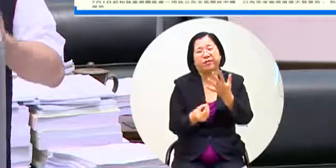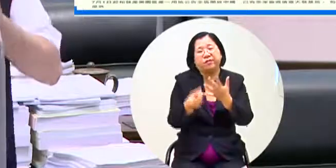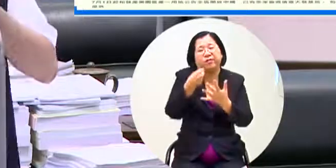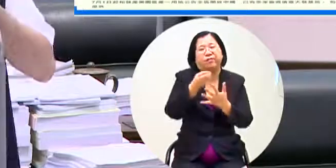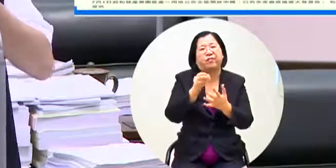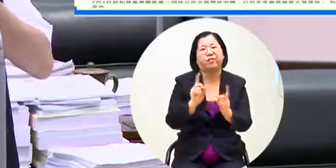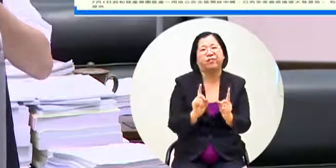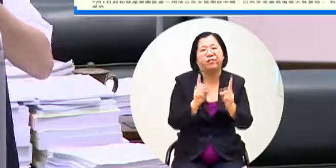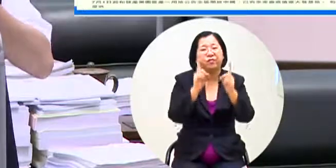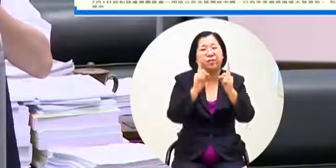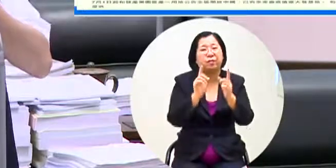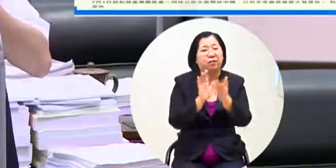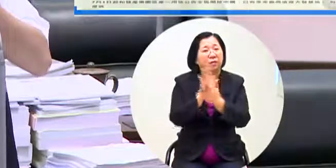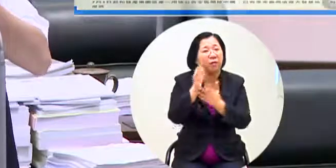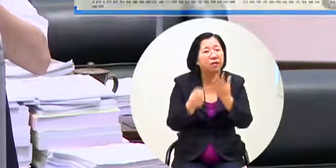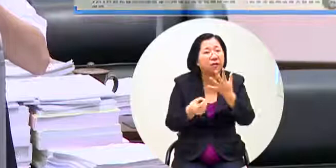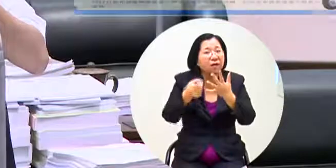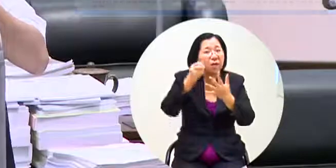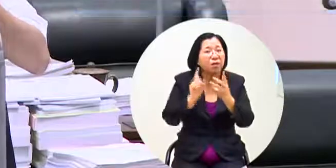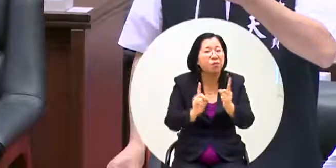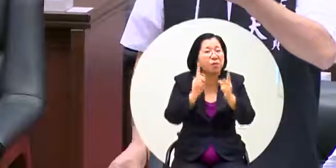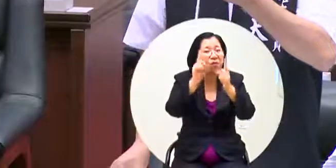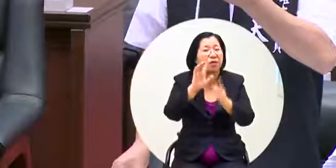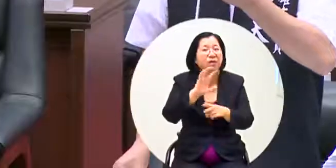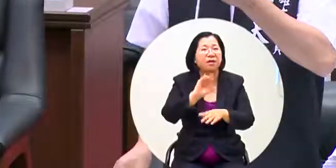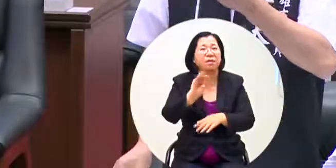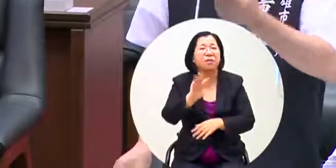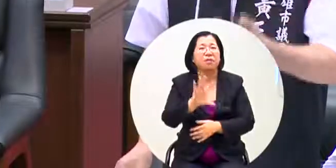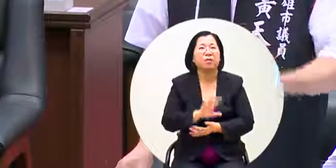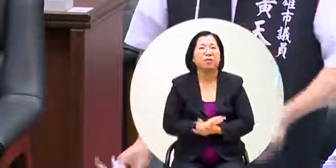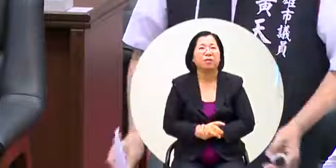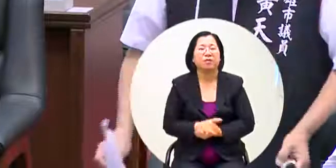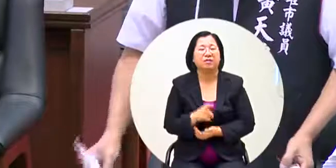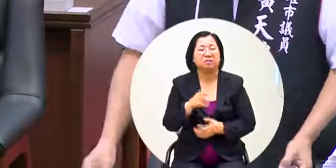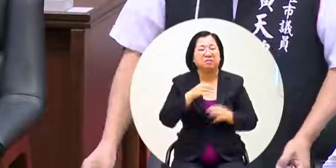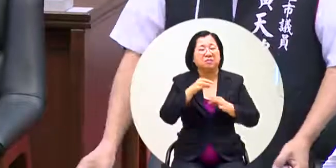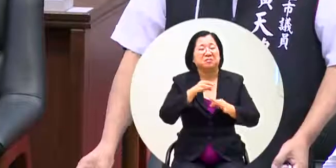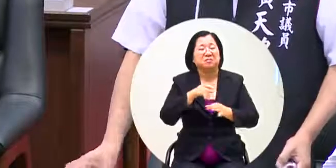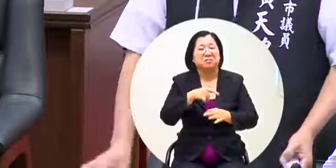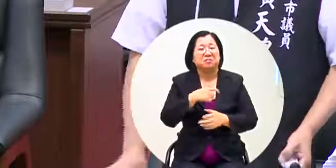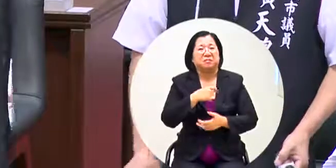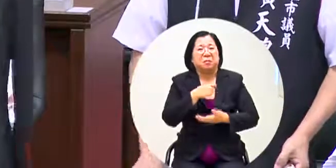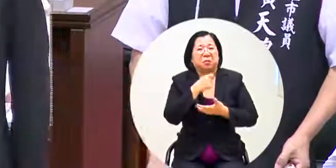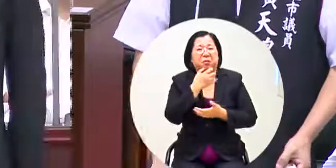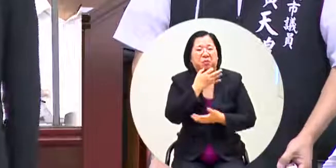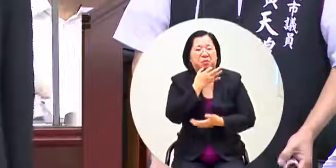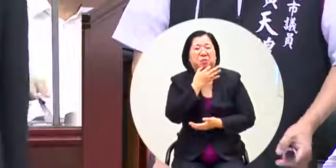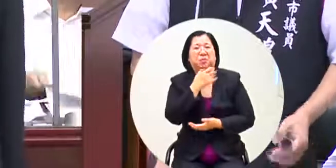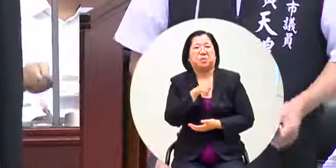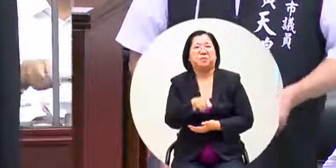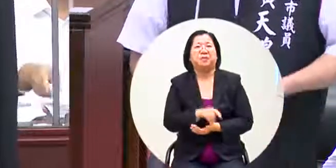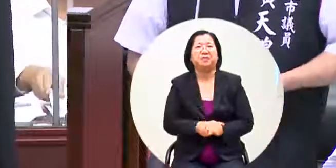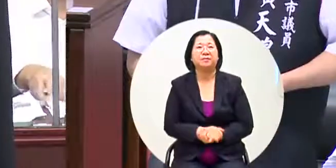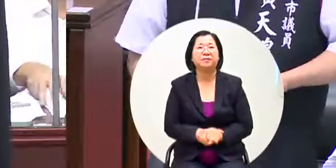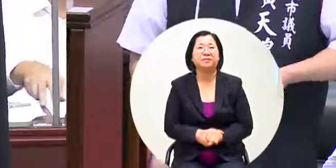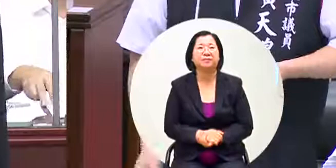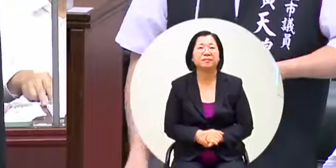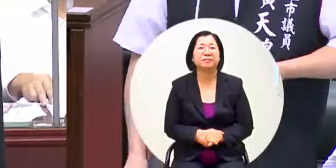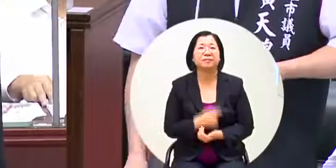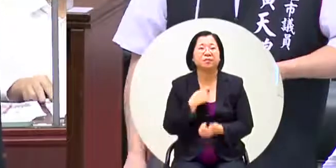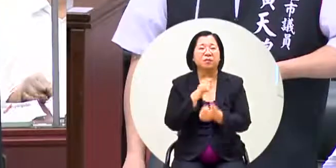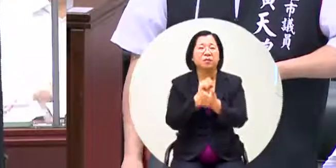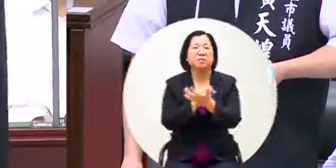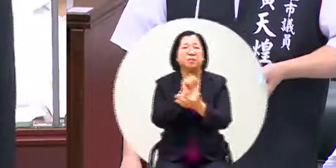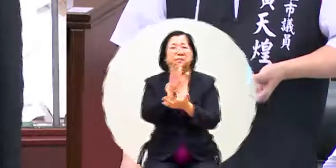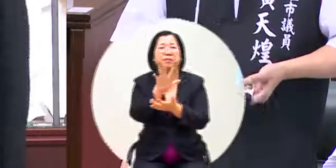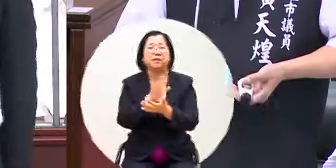未来会佮调悬无？这厂商会出真烦恼的只。 那个 不确定因素啦。 我跟黄议员报告，你已经购买的，当然它的价格是固